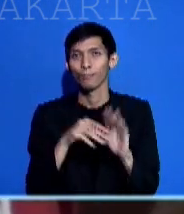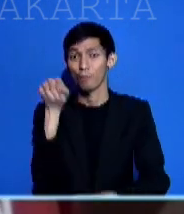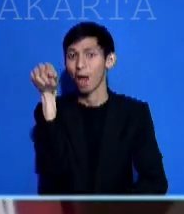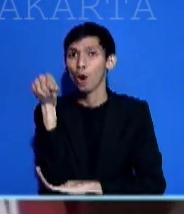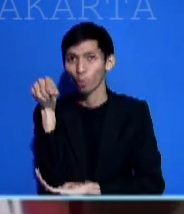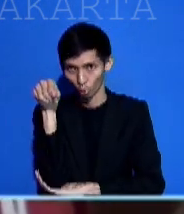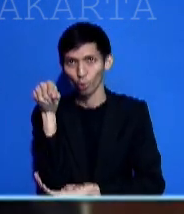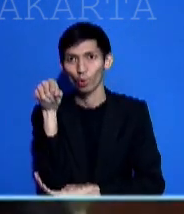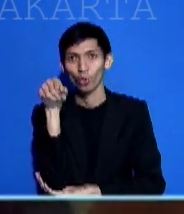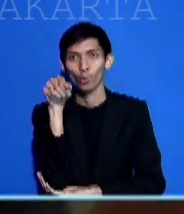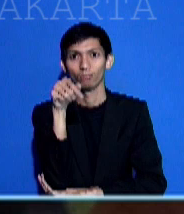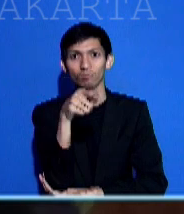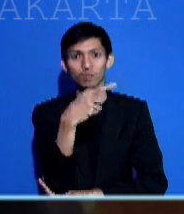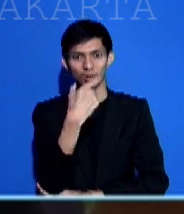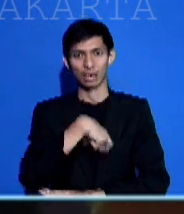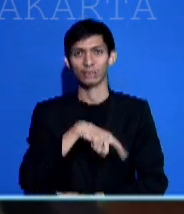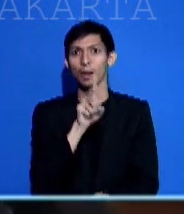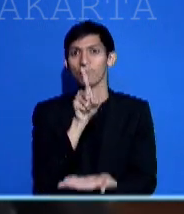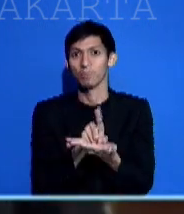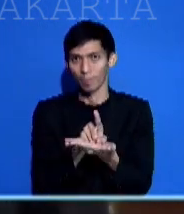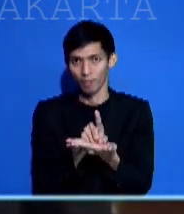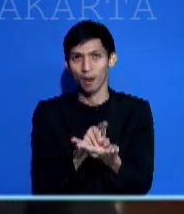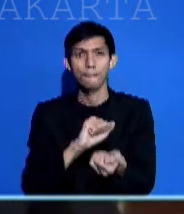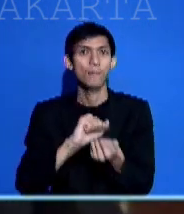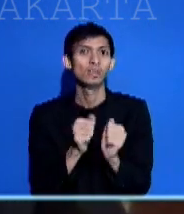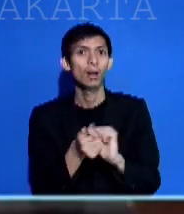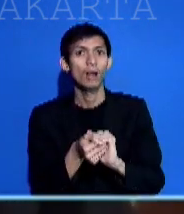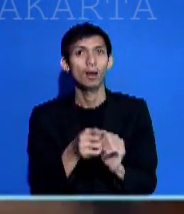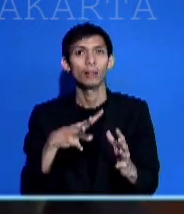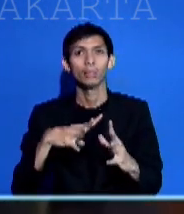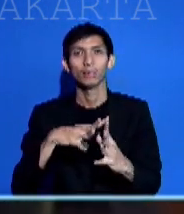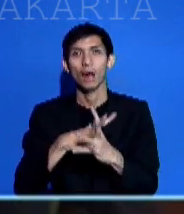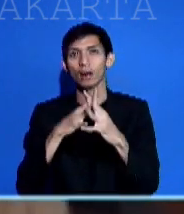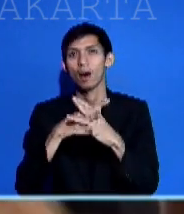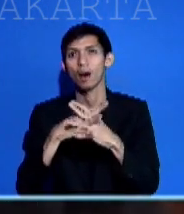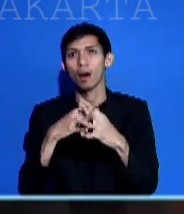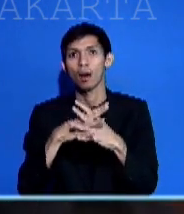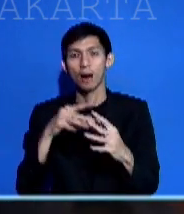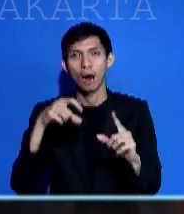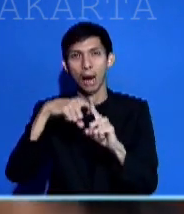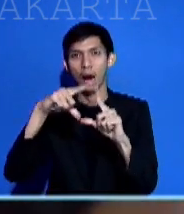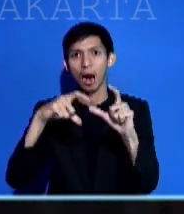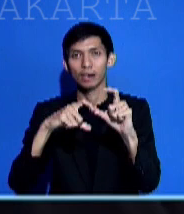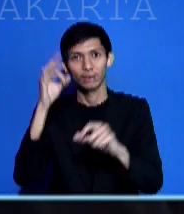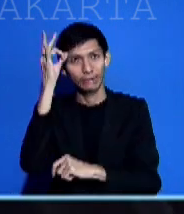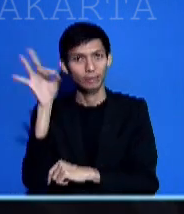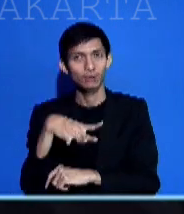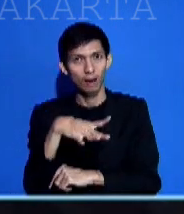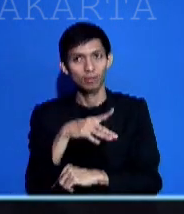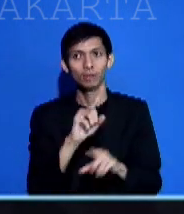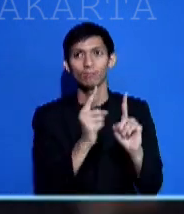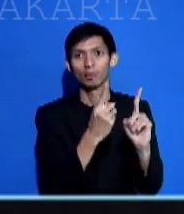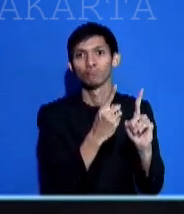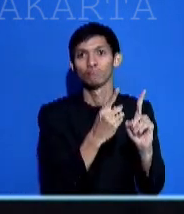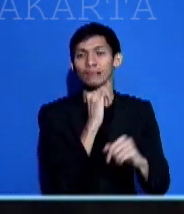Daerah Istimewa Yogyakarta dalam mafia tanah kas Desa bermula pada tahun 2012 Pemerintah desa Candi Binangun mendapatkan